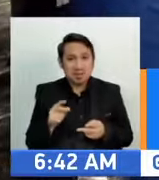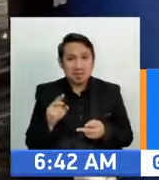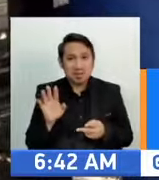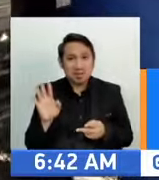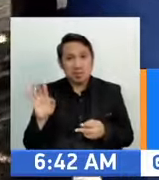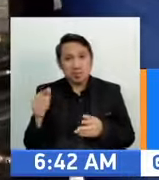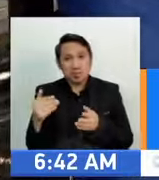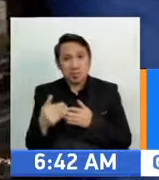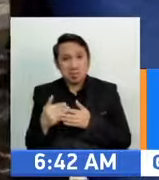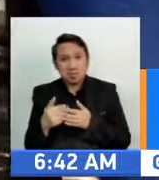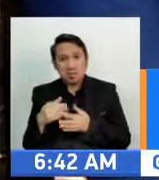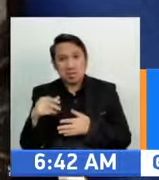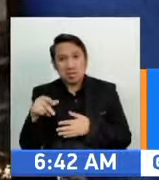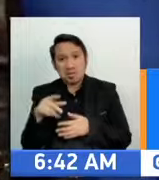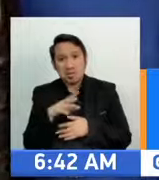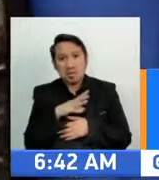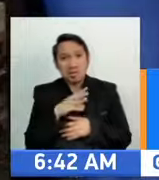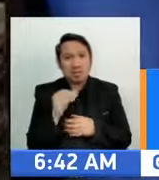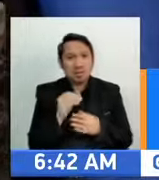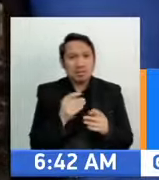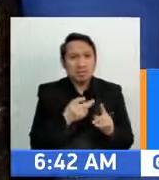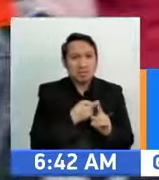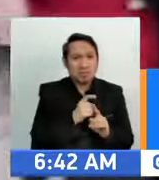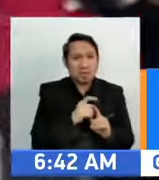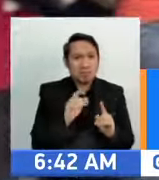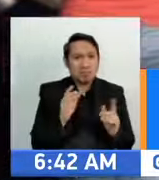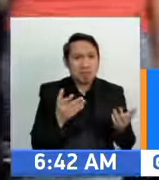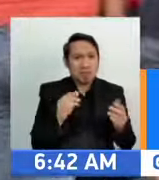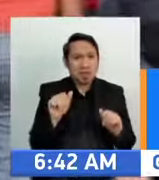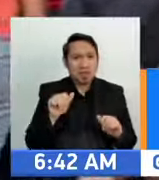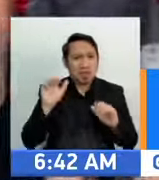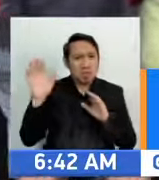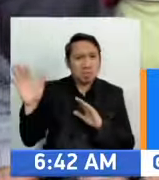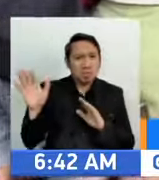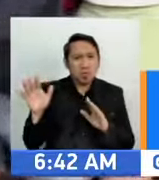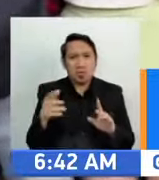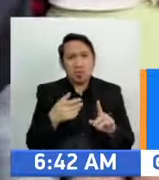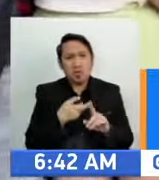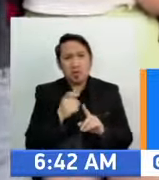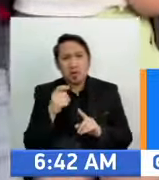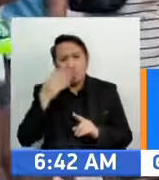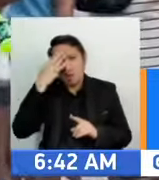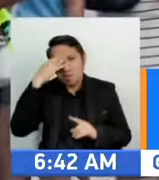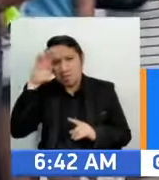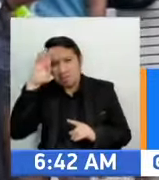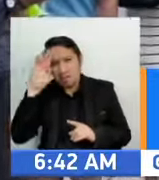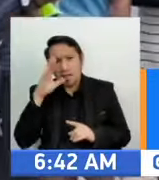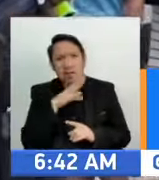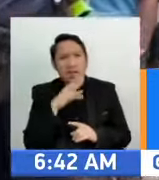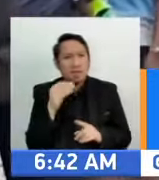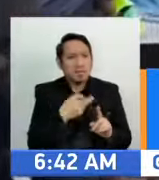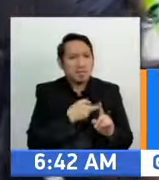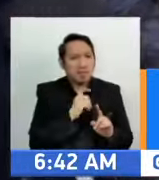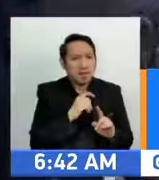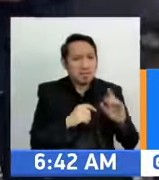pero meron dito nang galing pa ng Antipulo, nang galing ng Trece Martires, Batangas, nang galing ng Batangas yan, nang galing ng